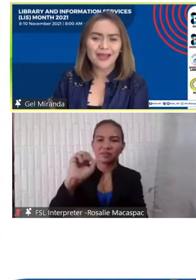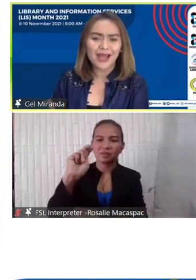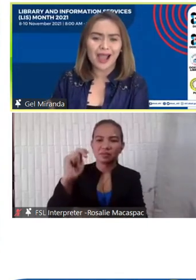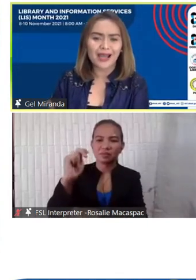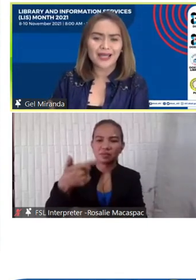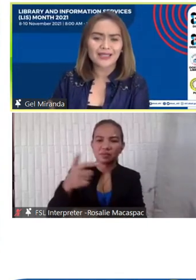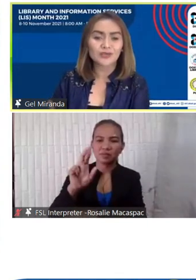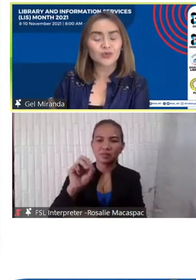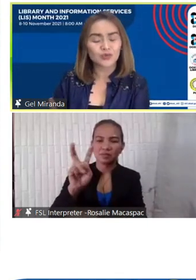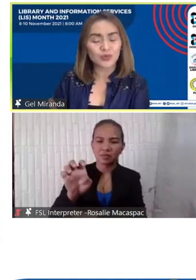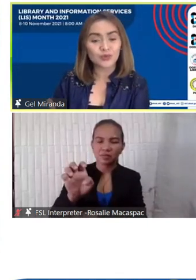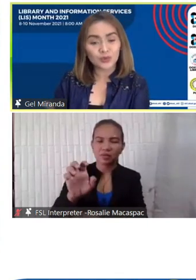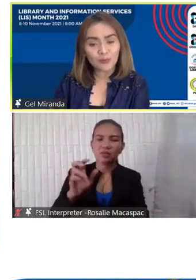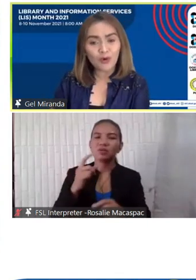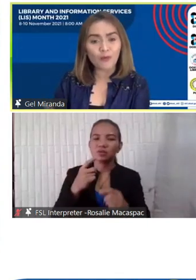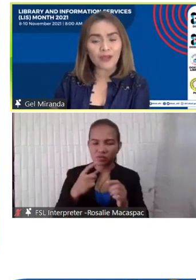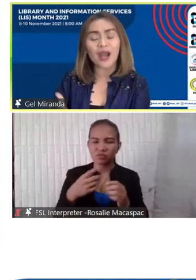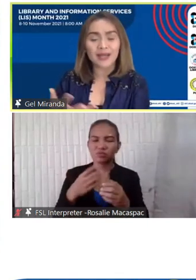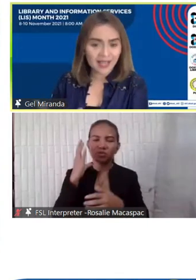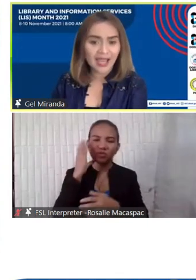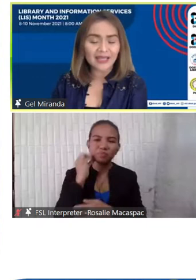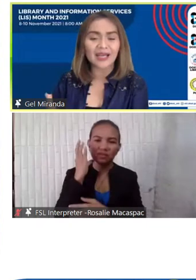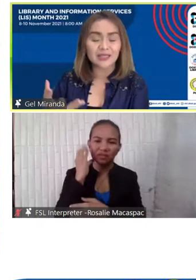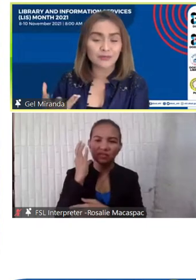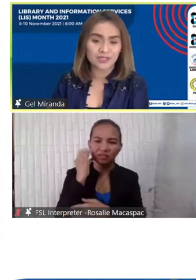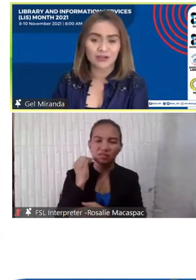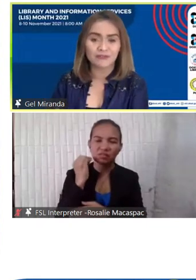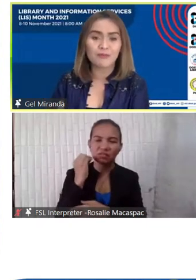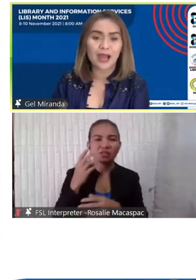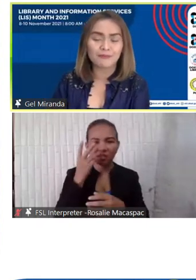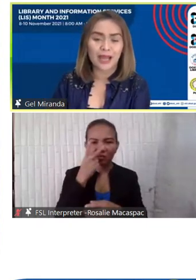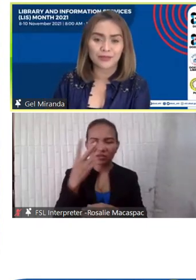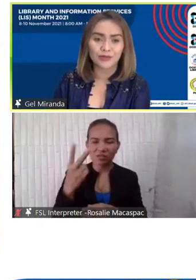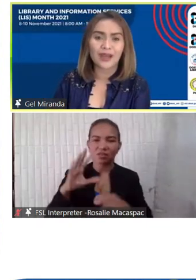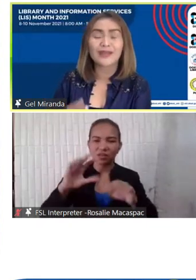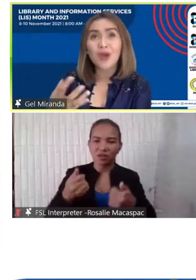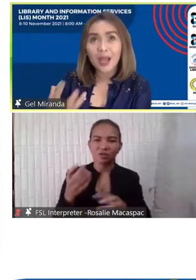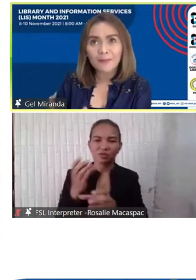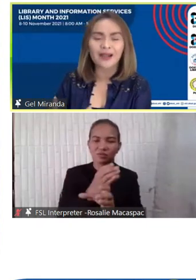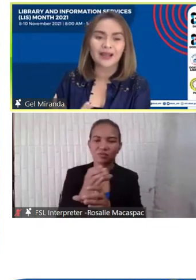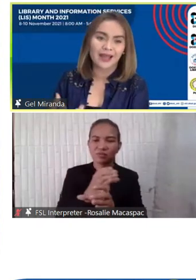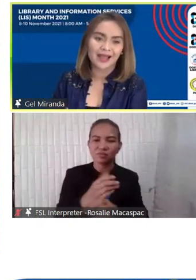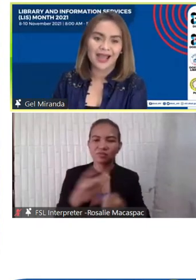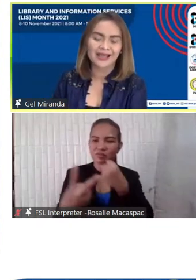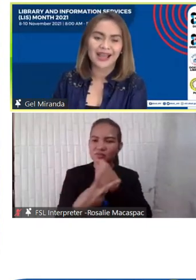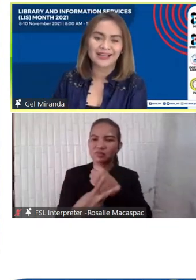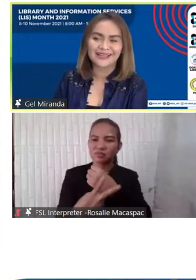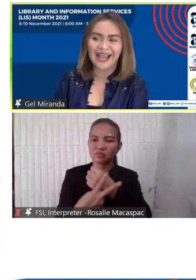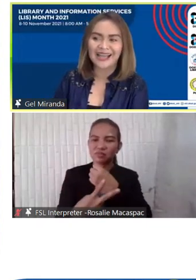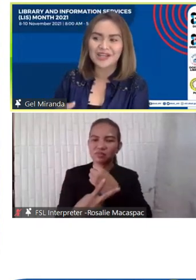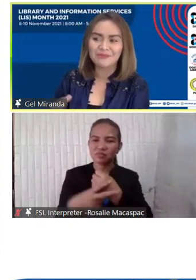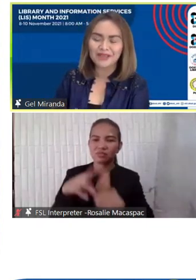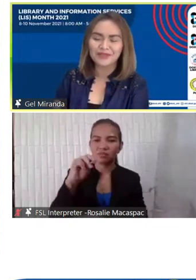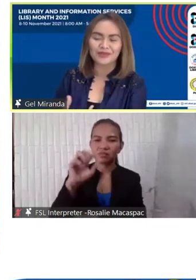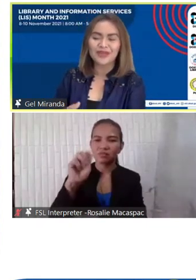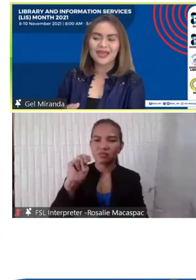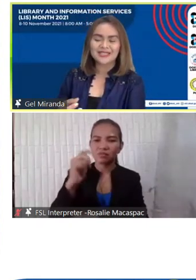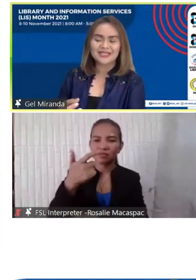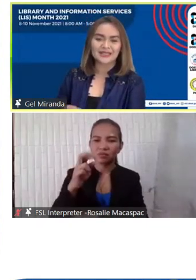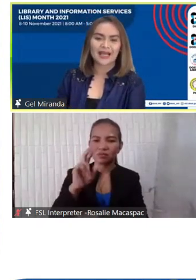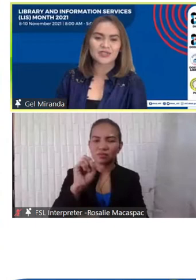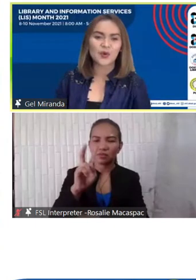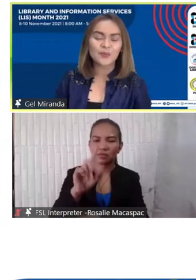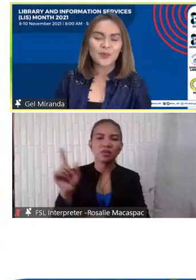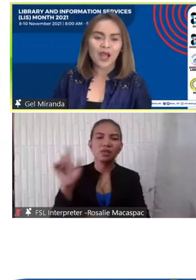ba tumutubo o paano alagaan at i-preserve yung mga mangrove. Ano nga ba ang kahalagahan ng mangrove,